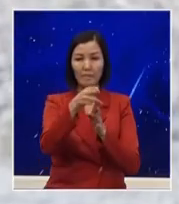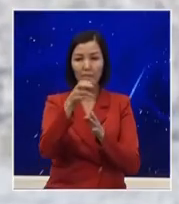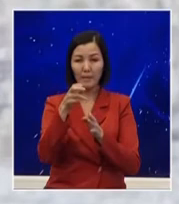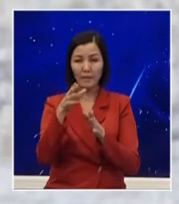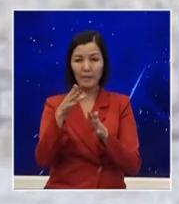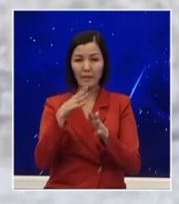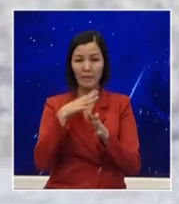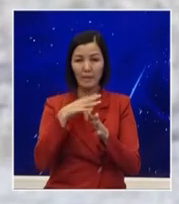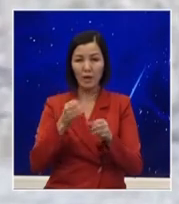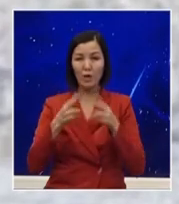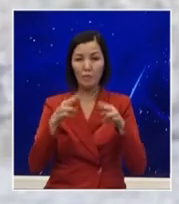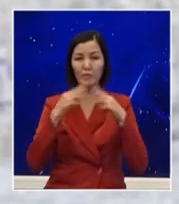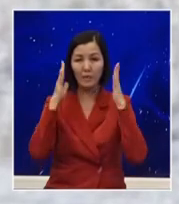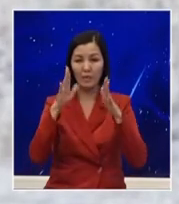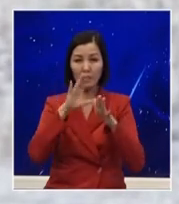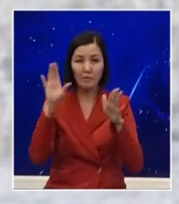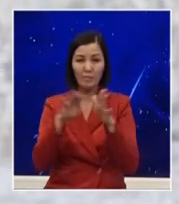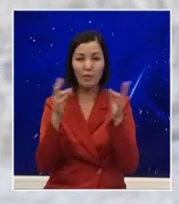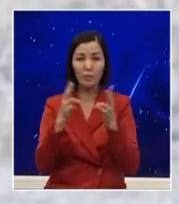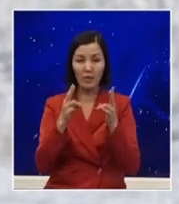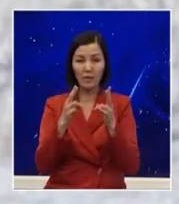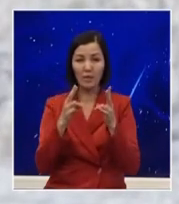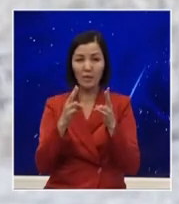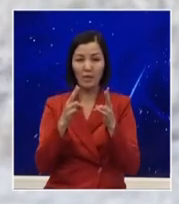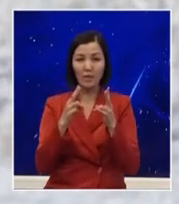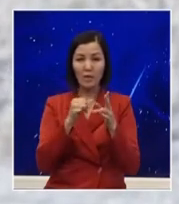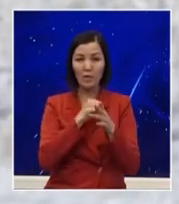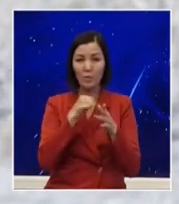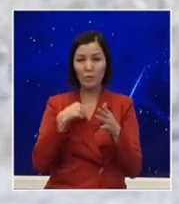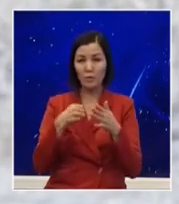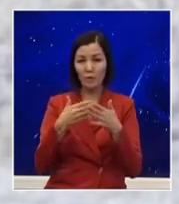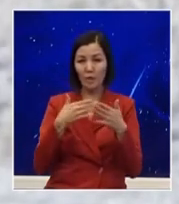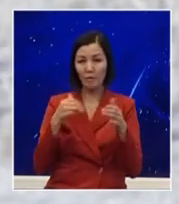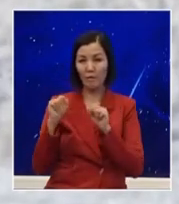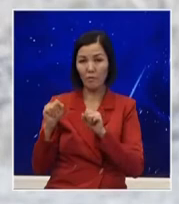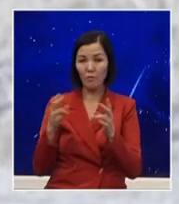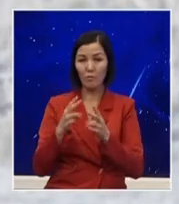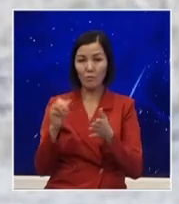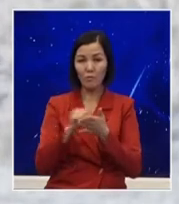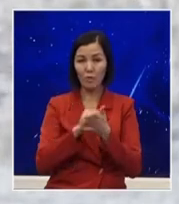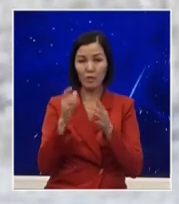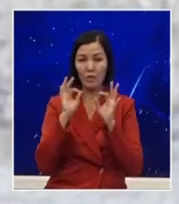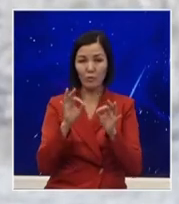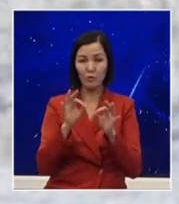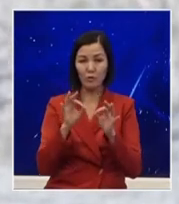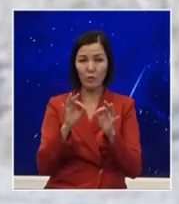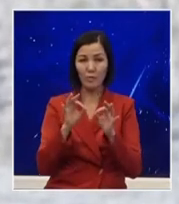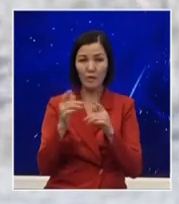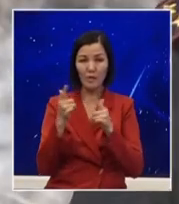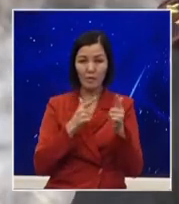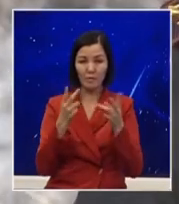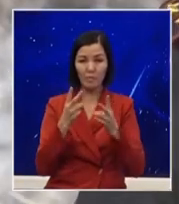барысында қауіпсіздік ережесін сақтай отырып, және де төлқұжаттарын дұрыстап шығуларыңызды